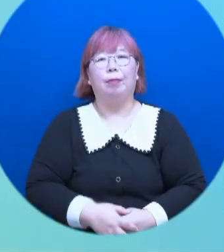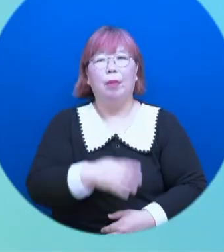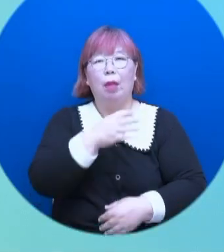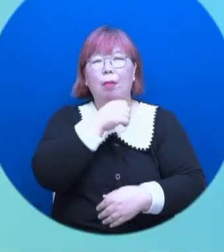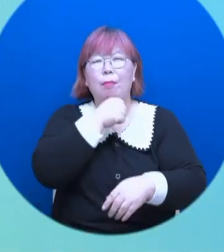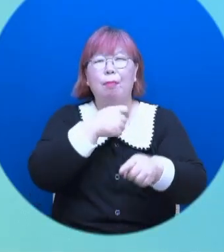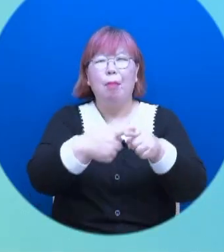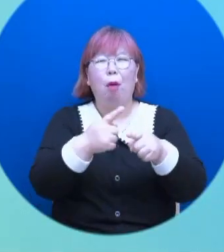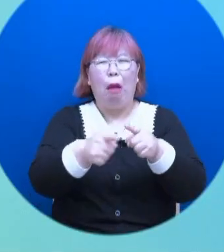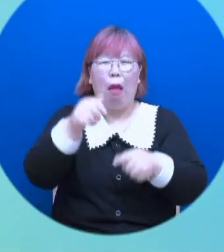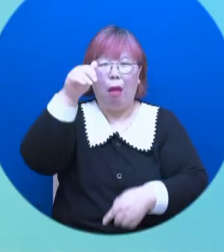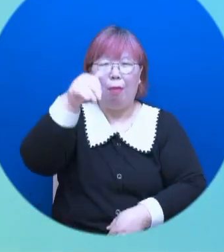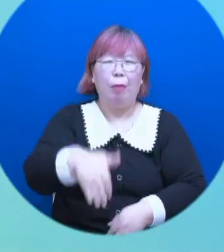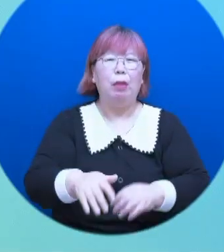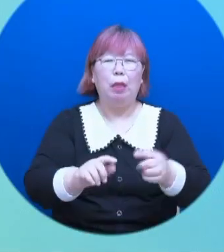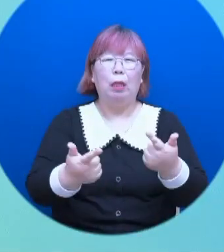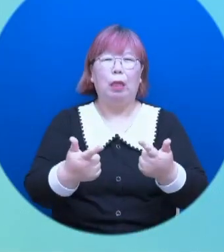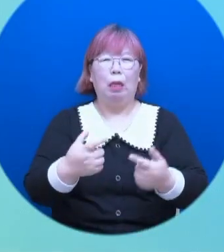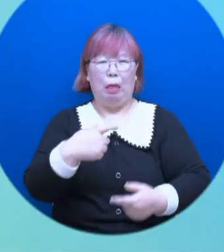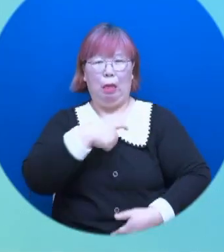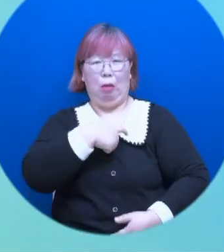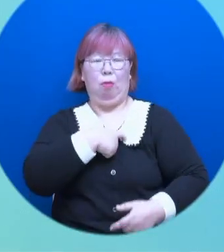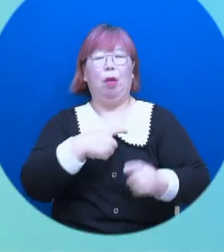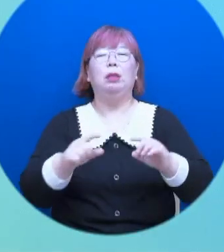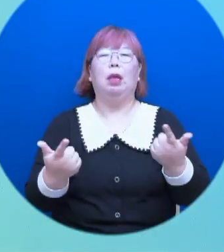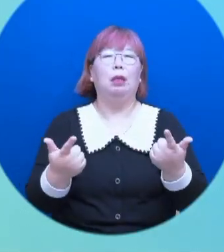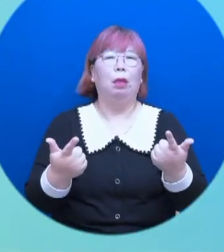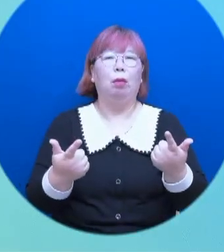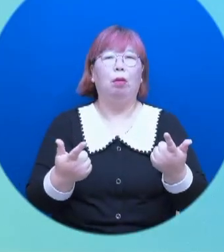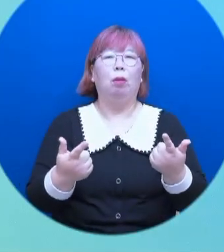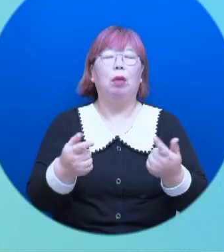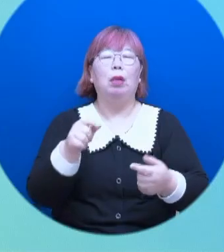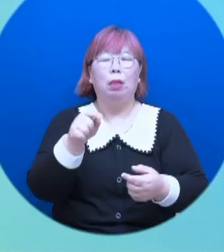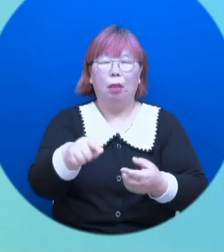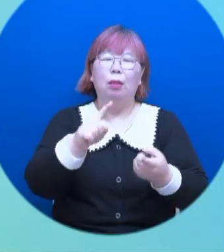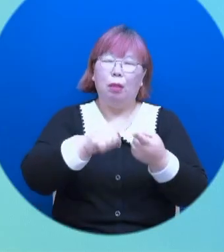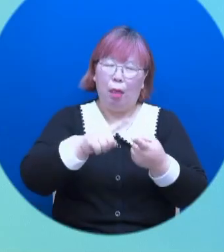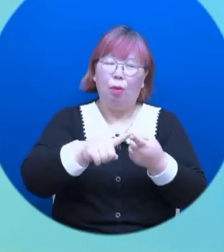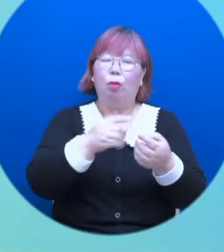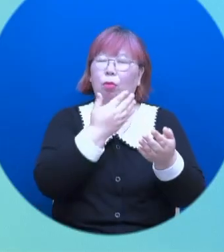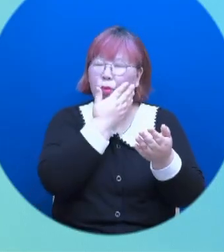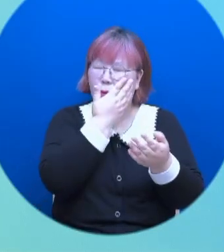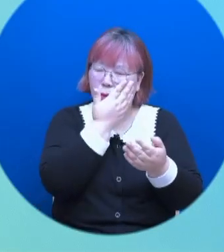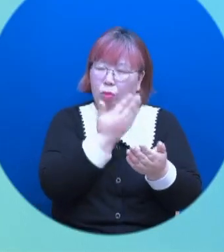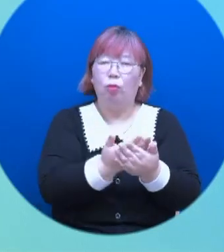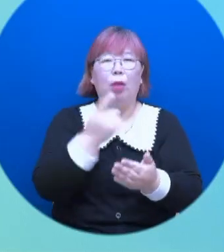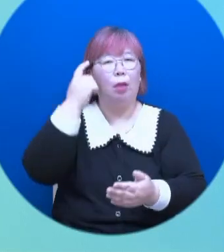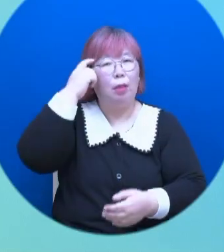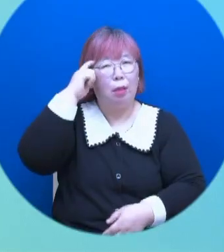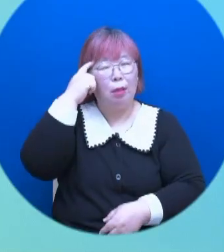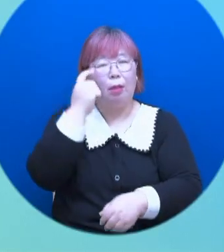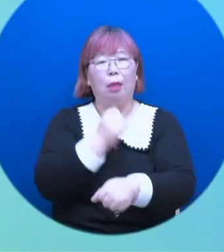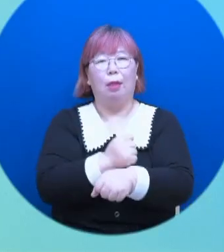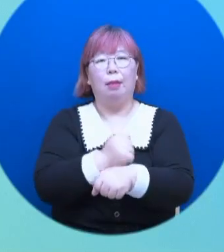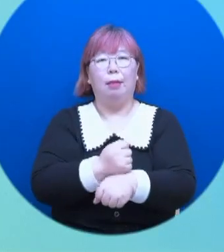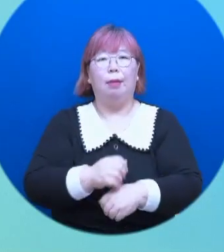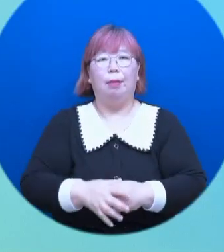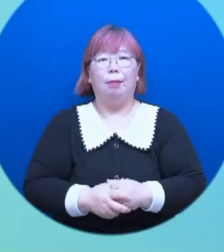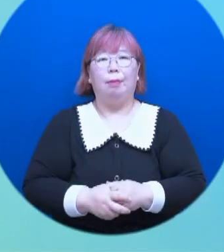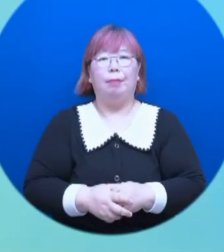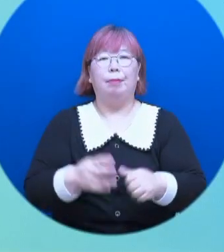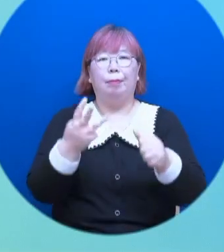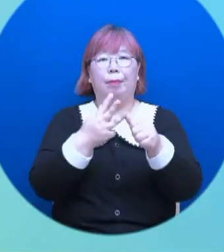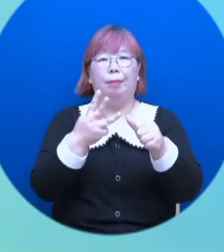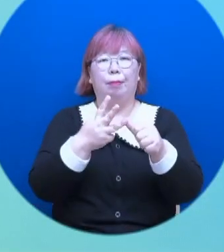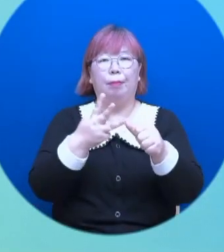평가절하하지 않아요. 혐오하지 않습니다. 그 자체로 소중히 여기는 거예요. 그리고 세